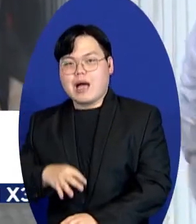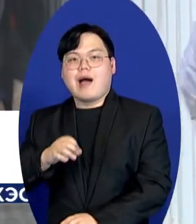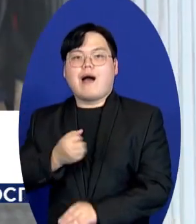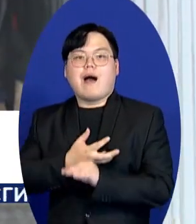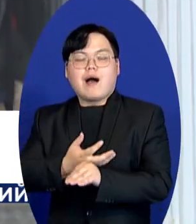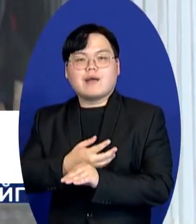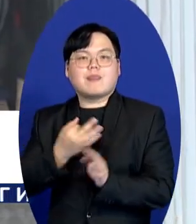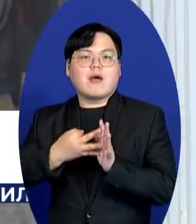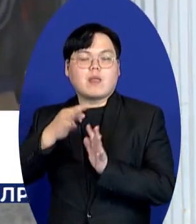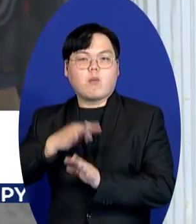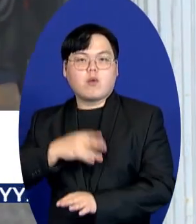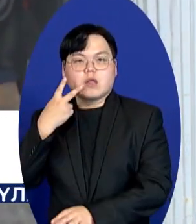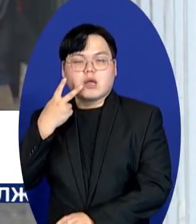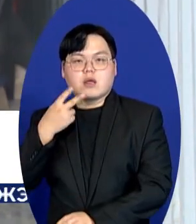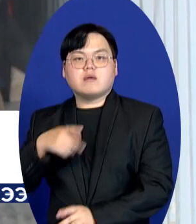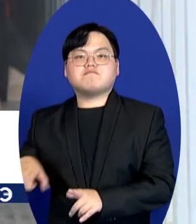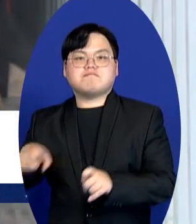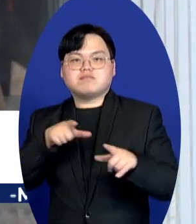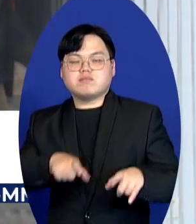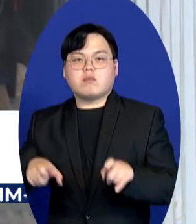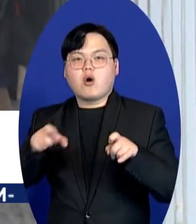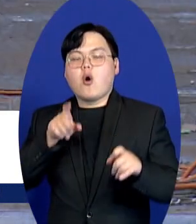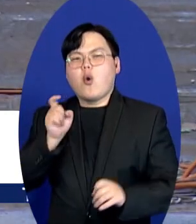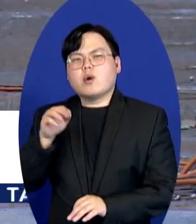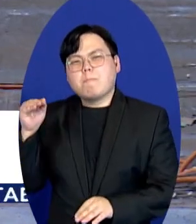88%-ийг чингэлэг тээвэр эзэлж байна. Тодорхойлбол